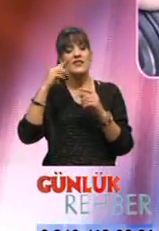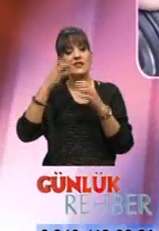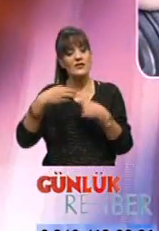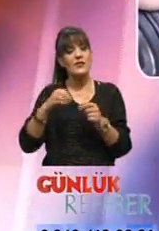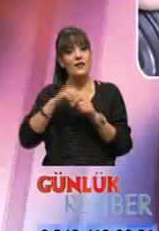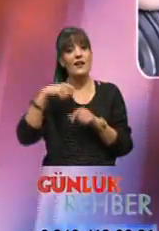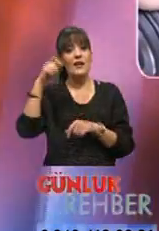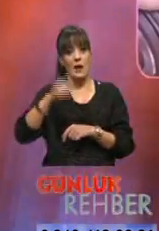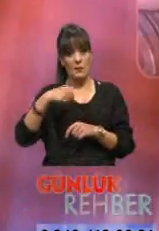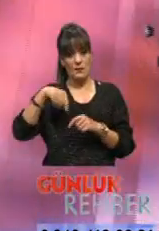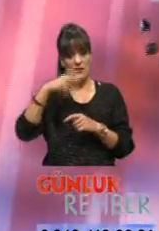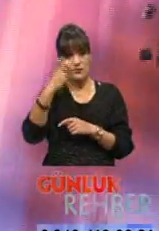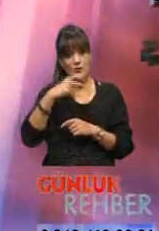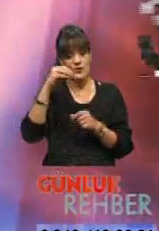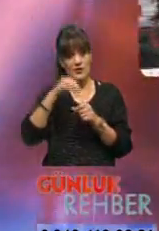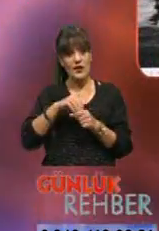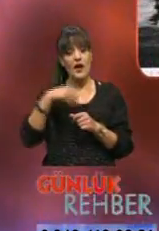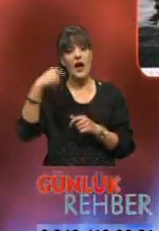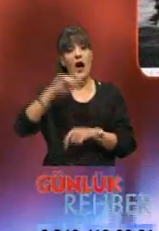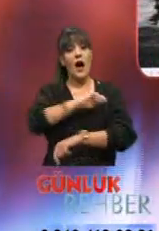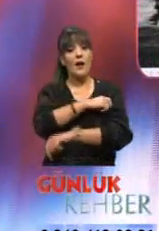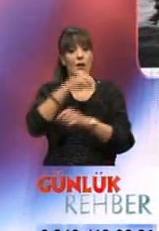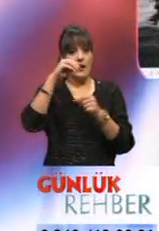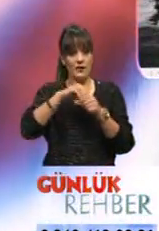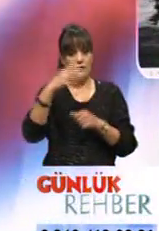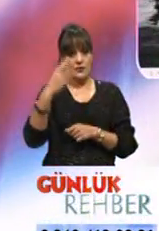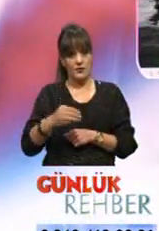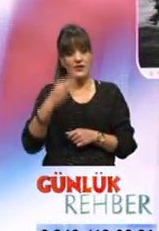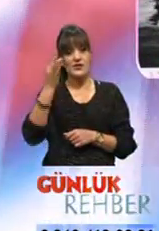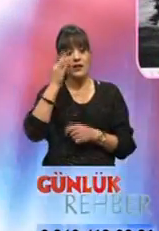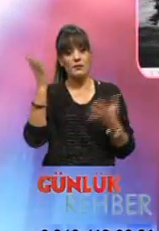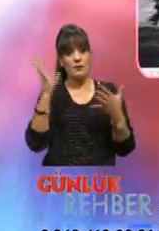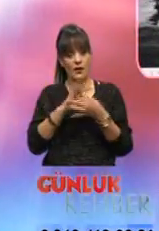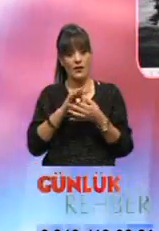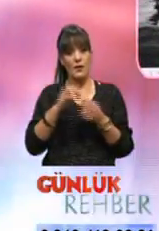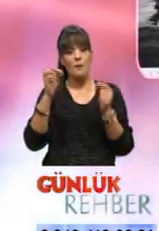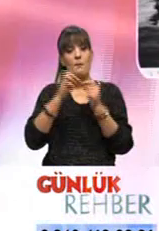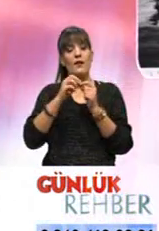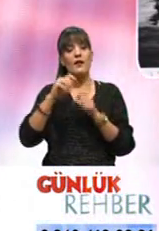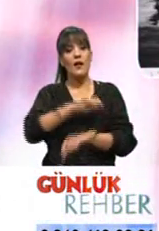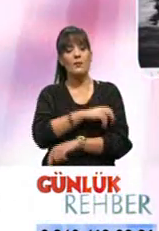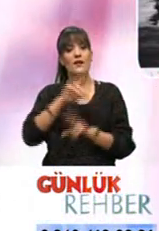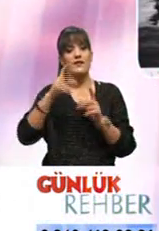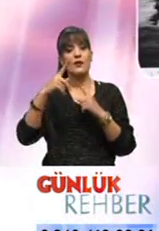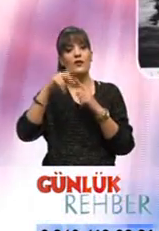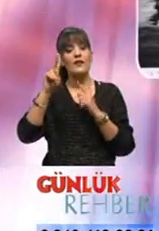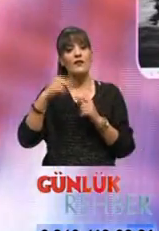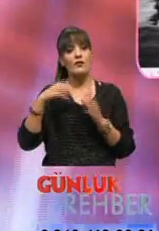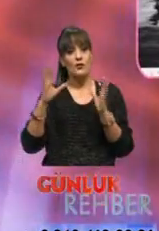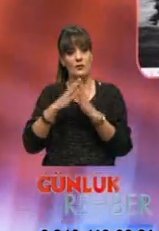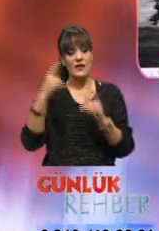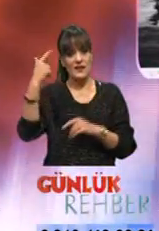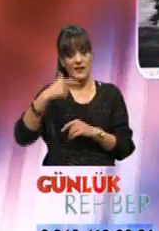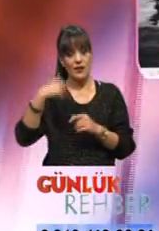Yaparelli'nin performansı ve Köln Stüdyosu'ndan gerçekleştirilecek canlı bağlantıyla Batı Alman Radyo TV Kurumu Yayın Kurulu Üyesi